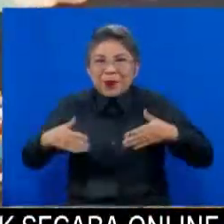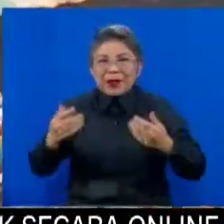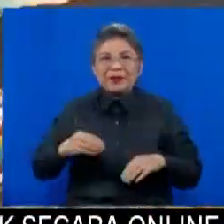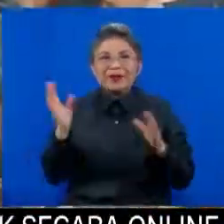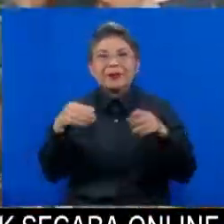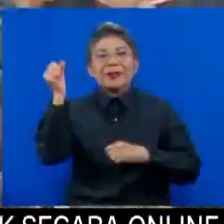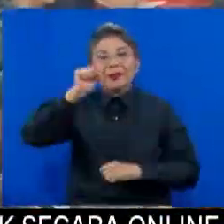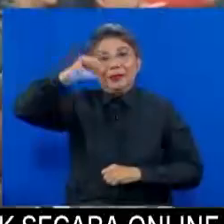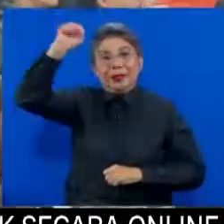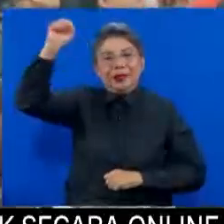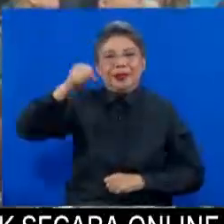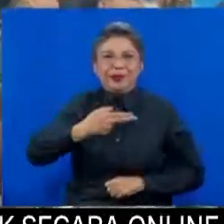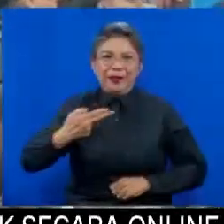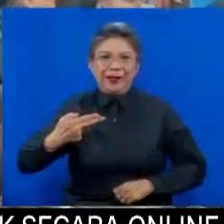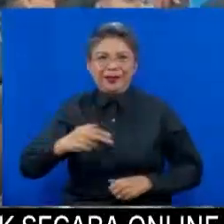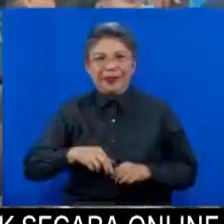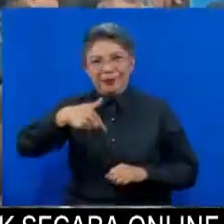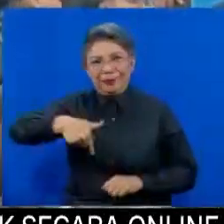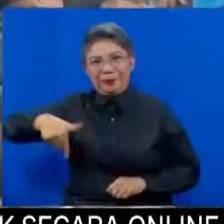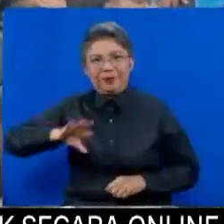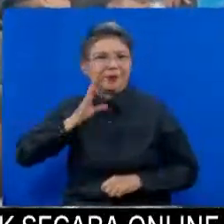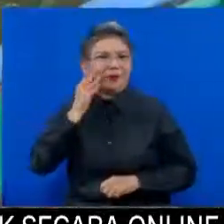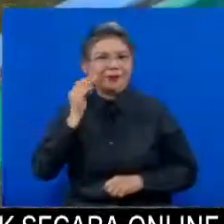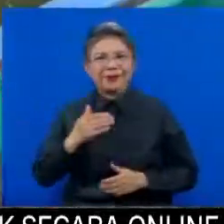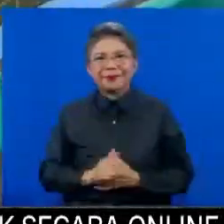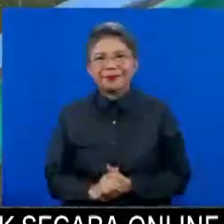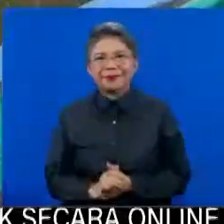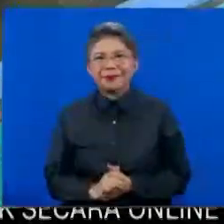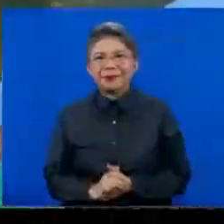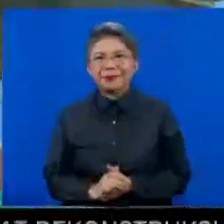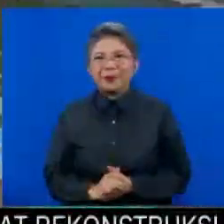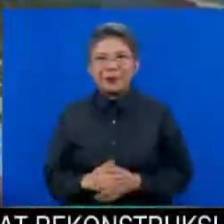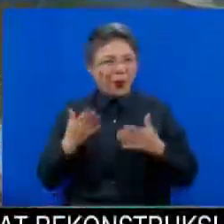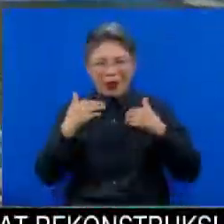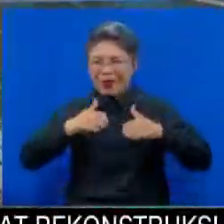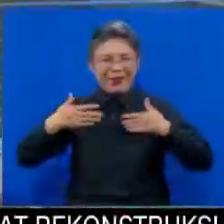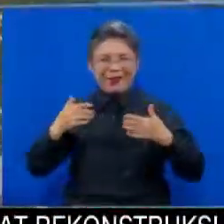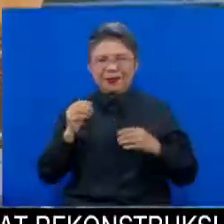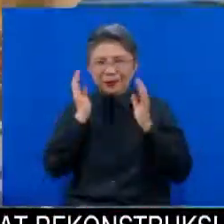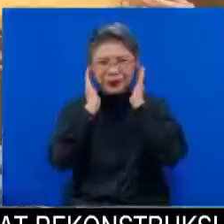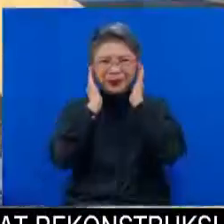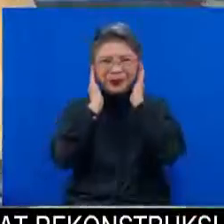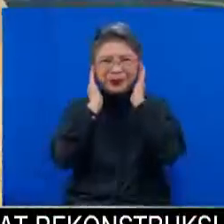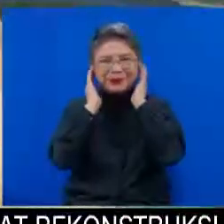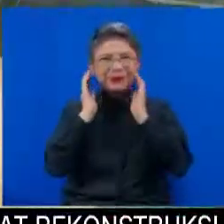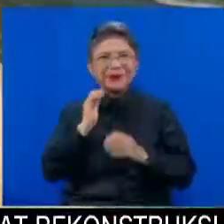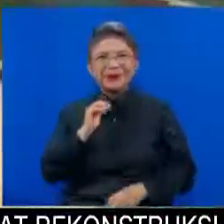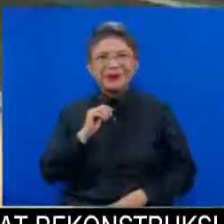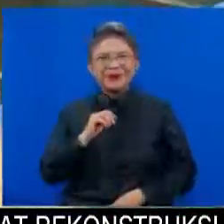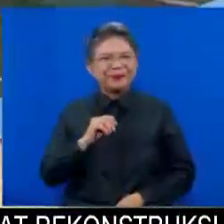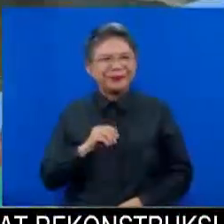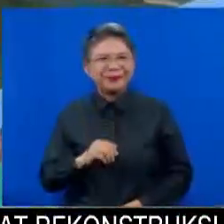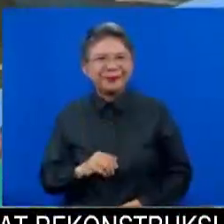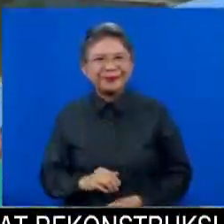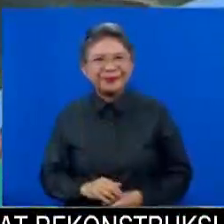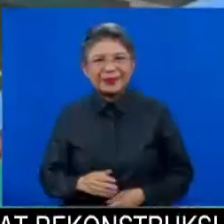tahun ke-77 kemerdekaan Republik Indonesia. Keren banget ya. Menuju ke tempat acara, kami harapkan untuk di atas